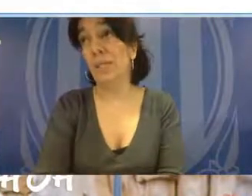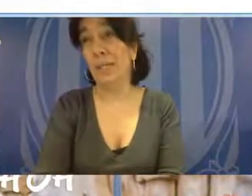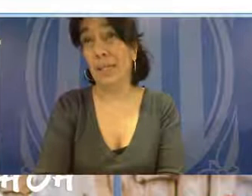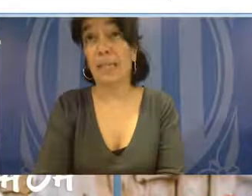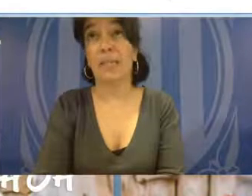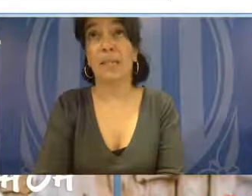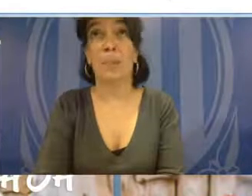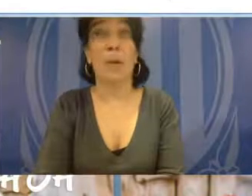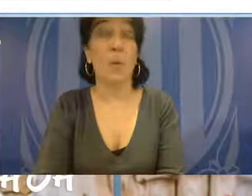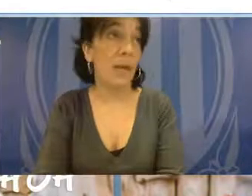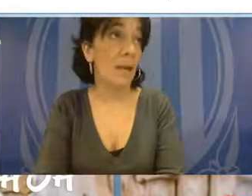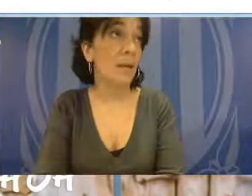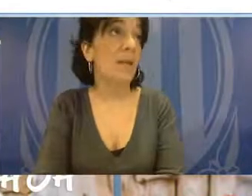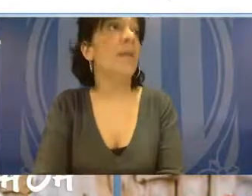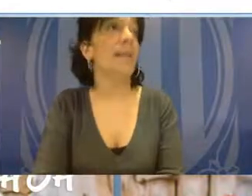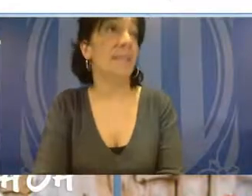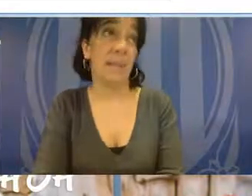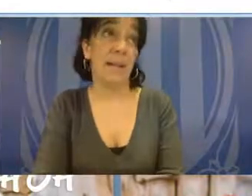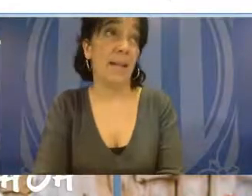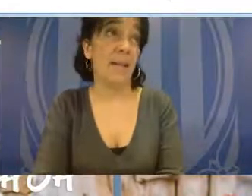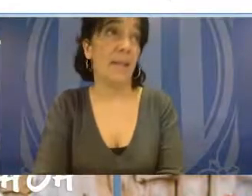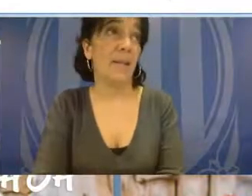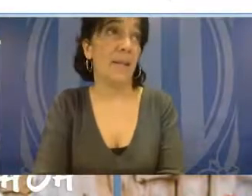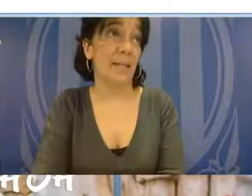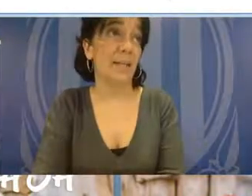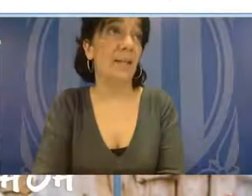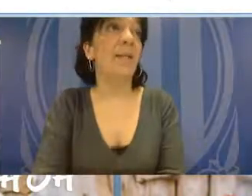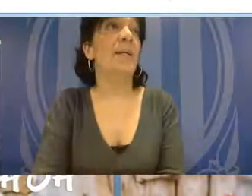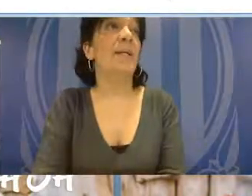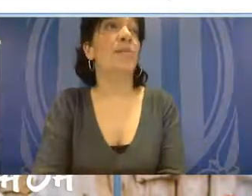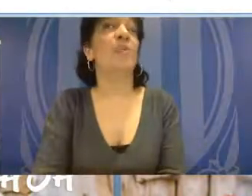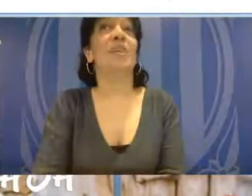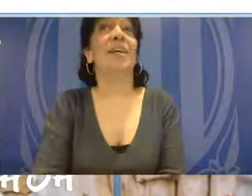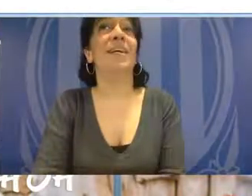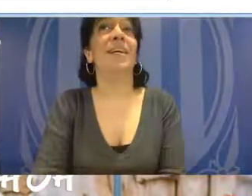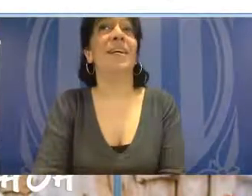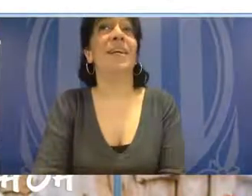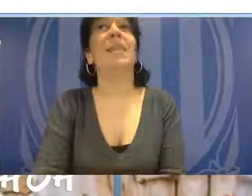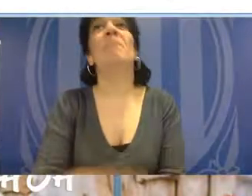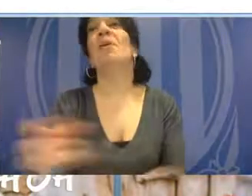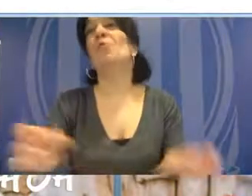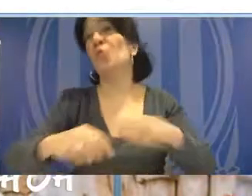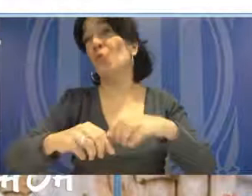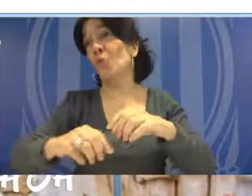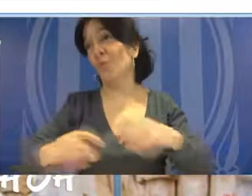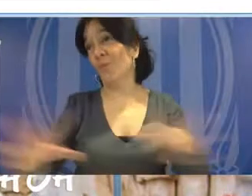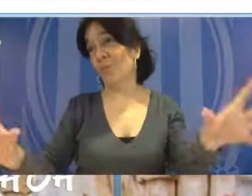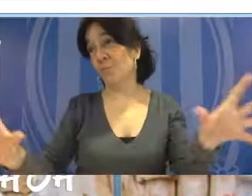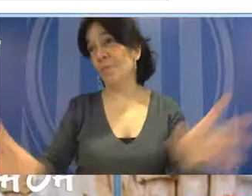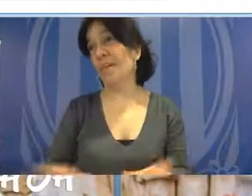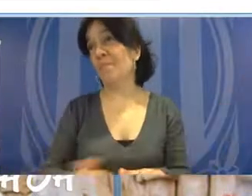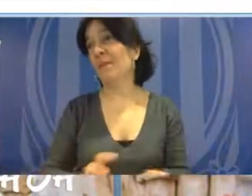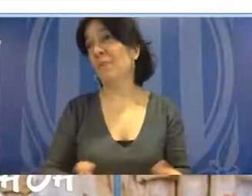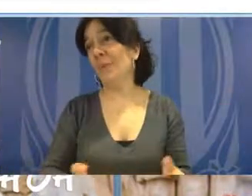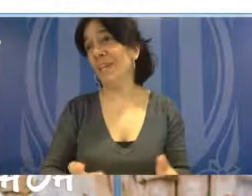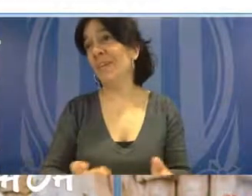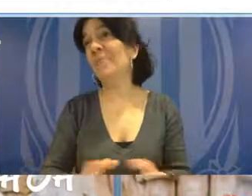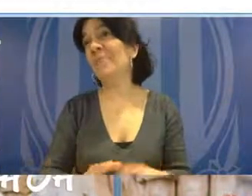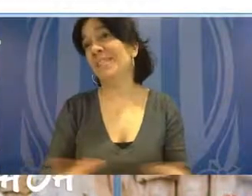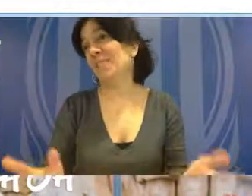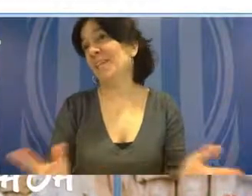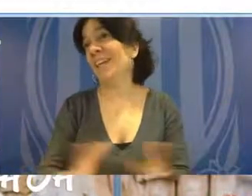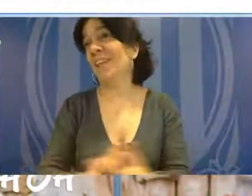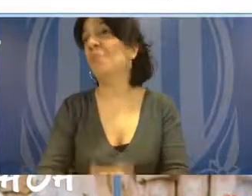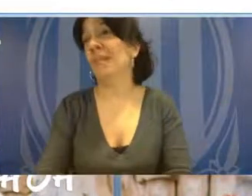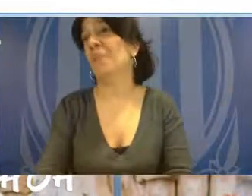de publicitat, que és Gemma Mengual i en Xavi Hernández del Barça. Llavors, també us ho enviarem perquè ho veieu i